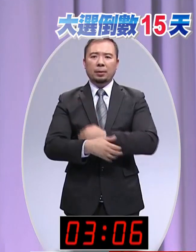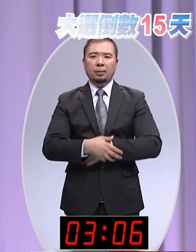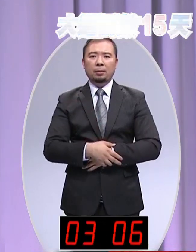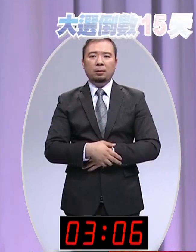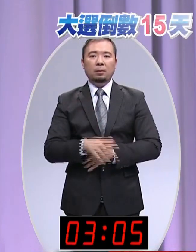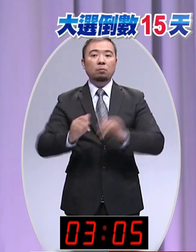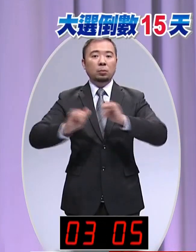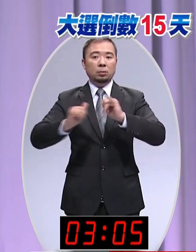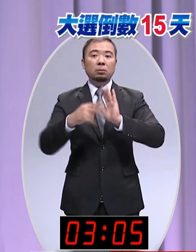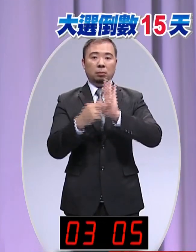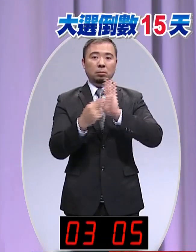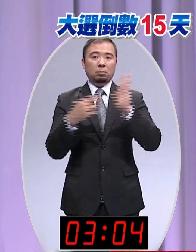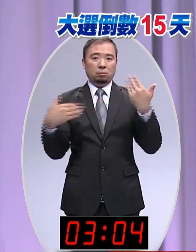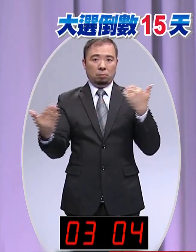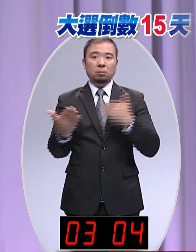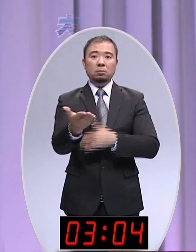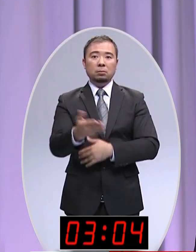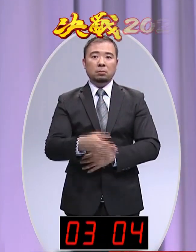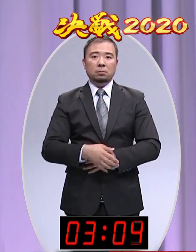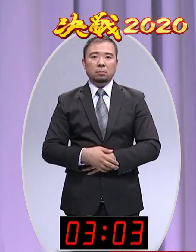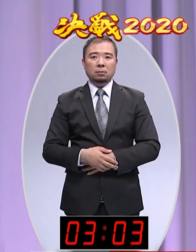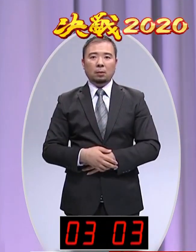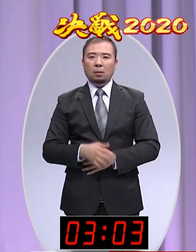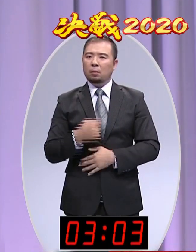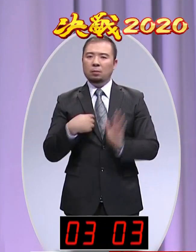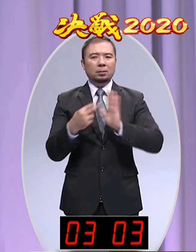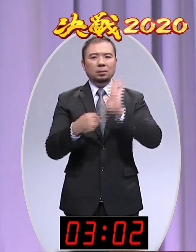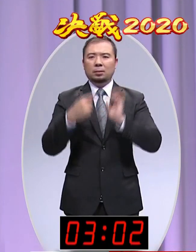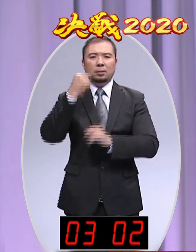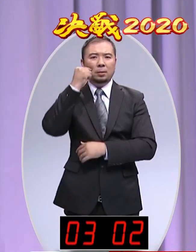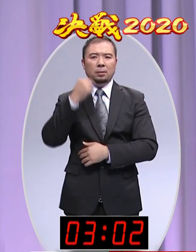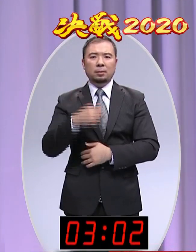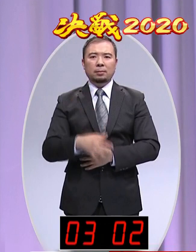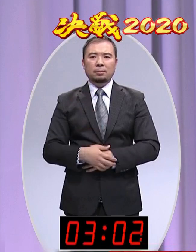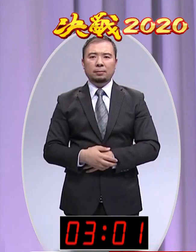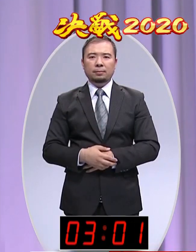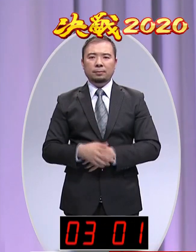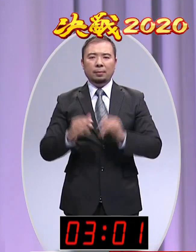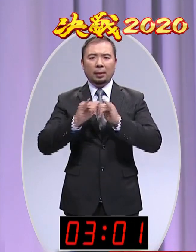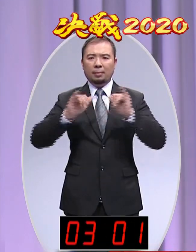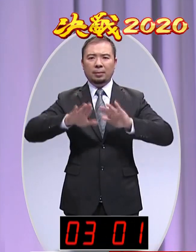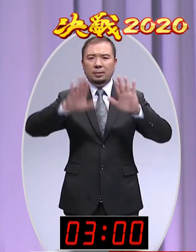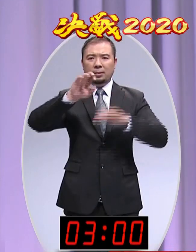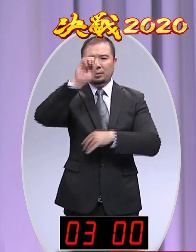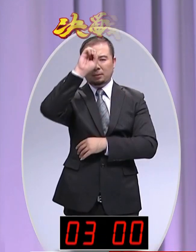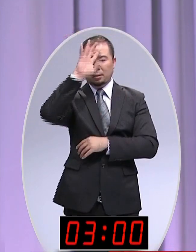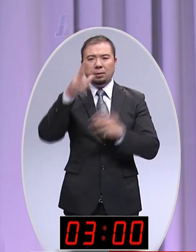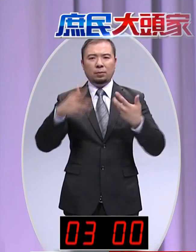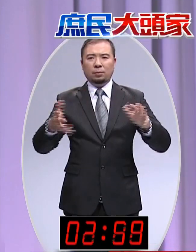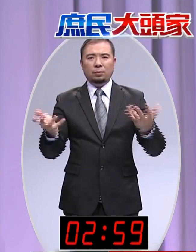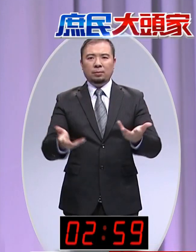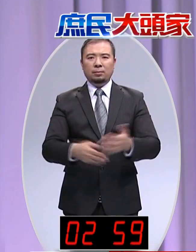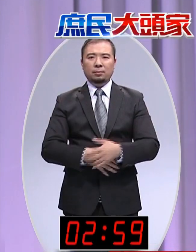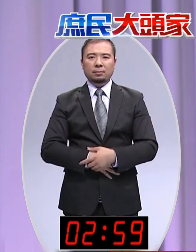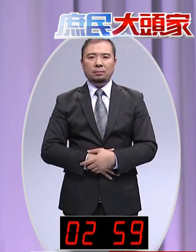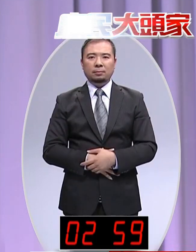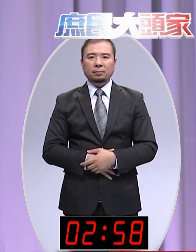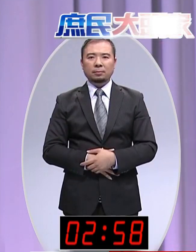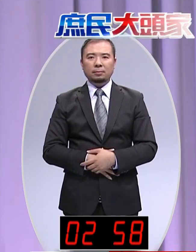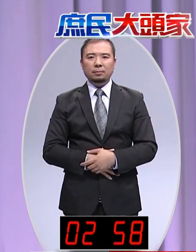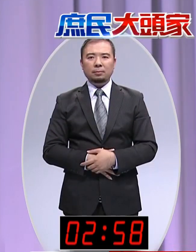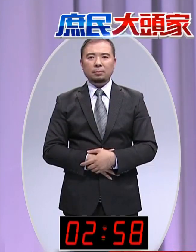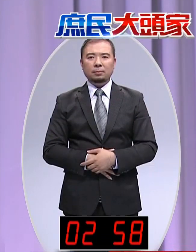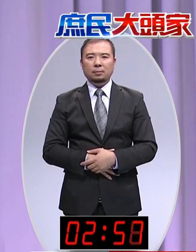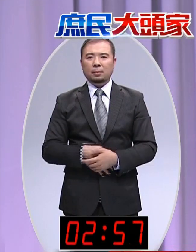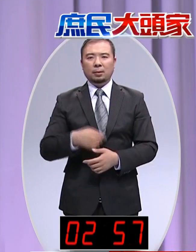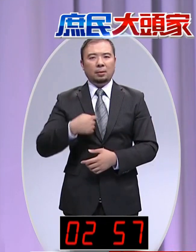交代？我们无法交代。民进党太多太多事情，我们看